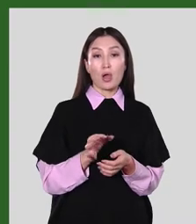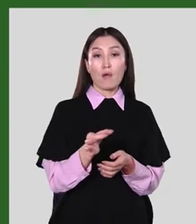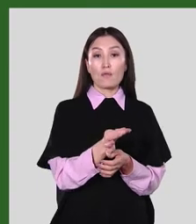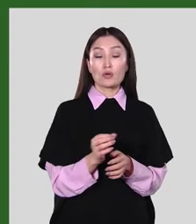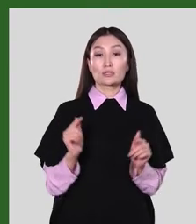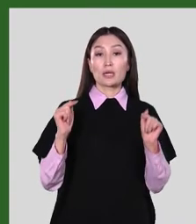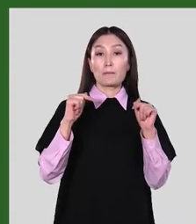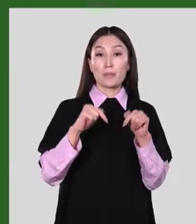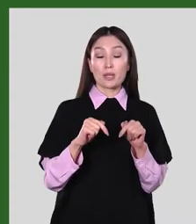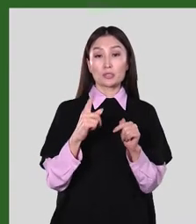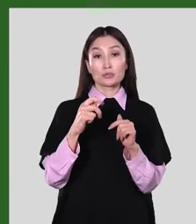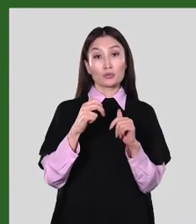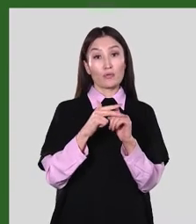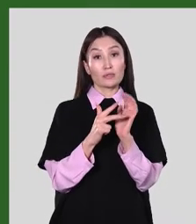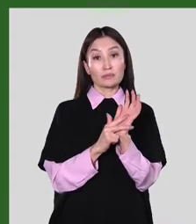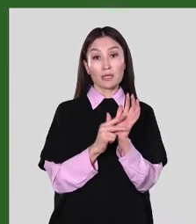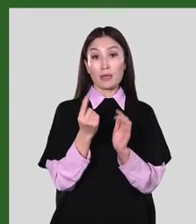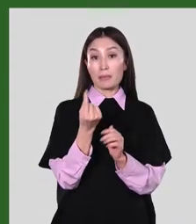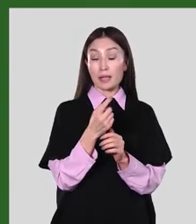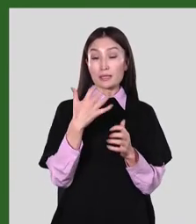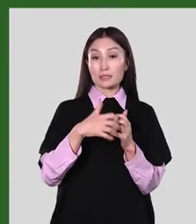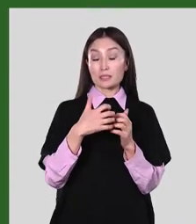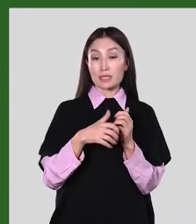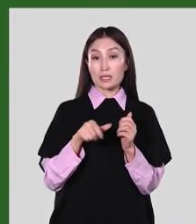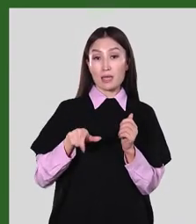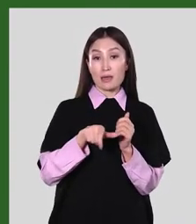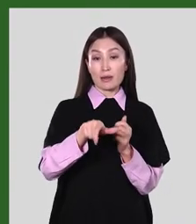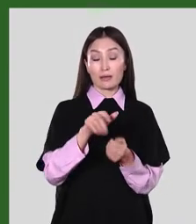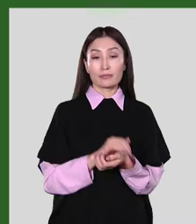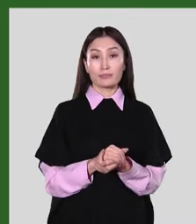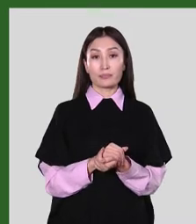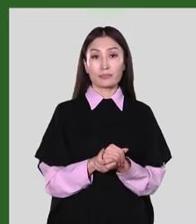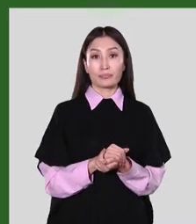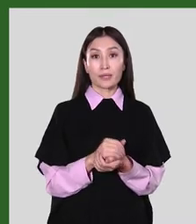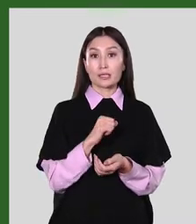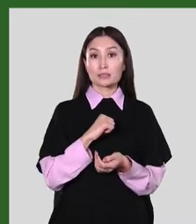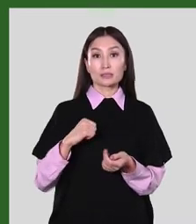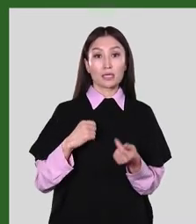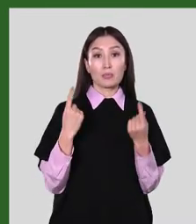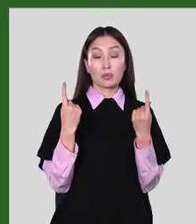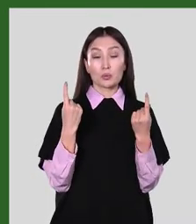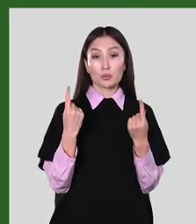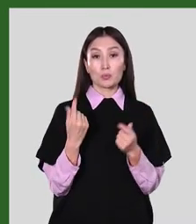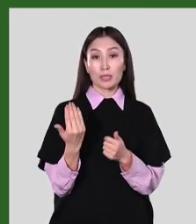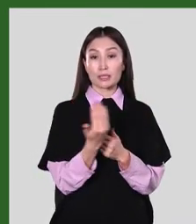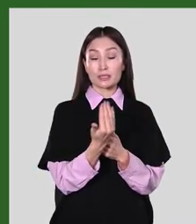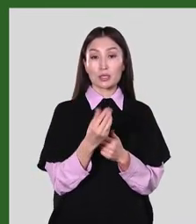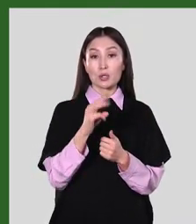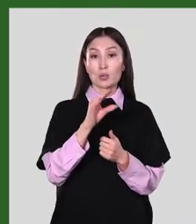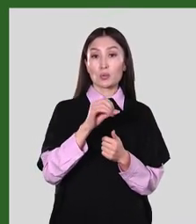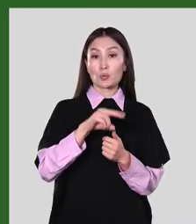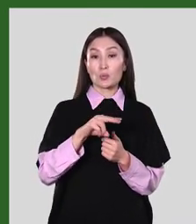впадает 118 мелких и средних рек самый крупный из них тюб